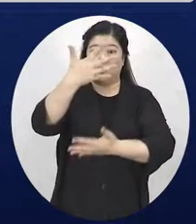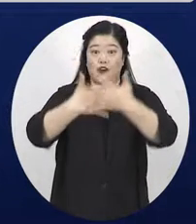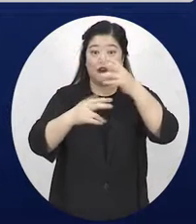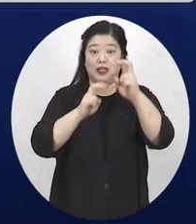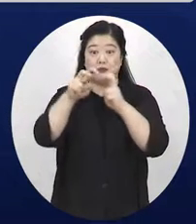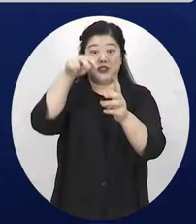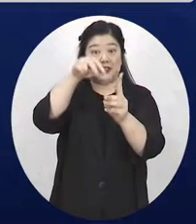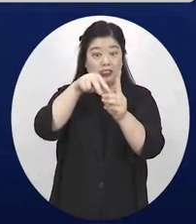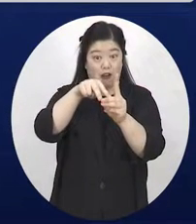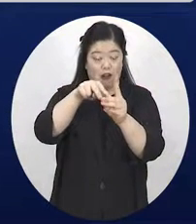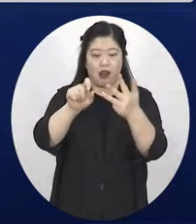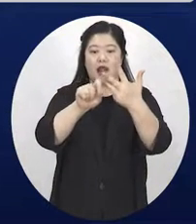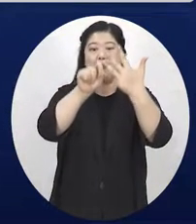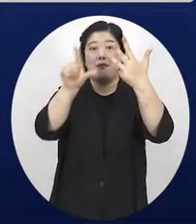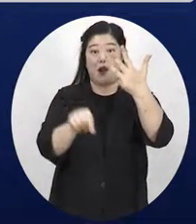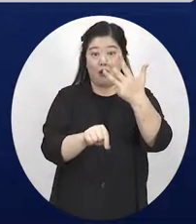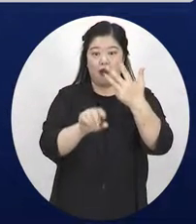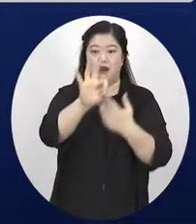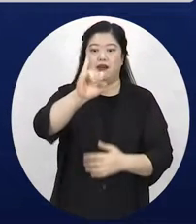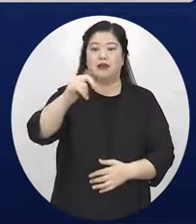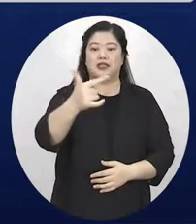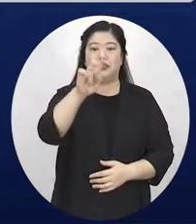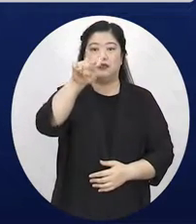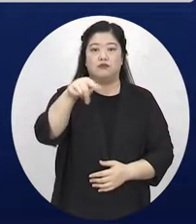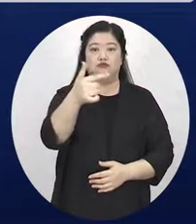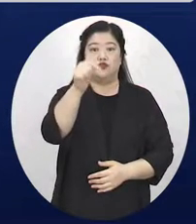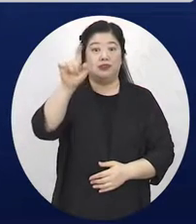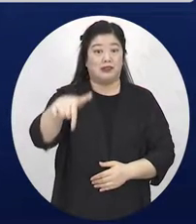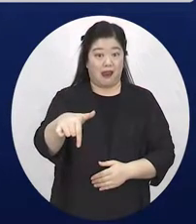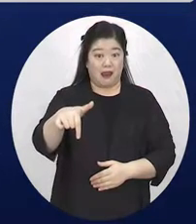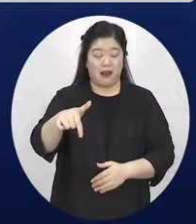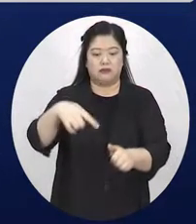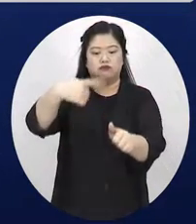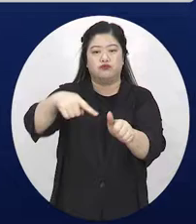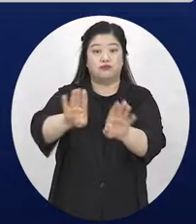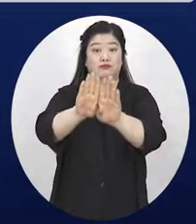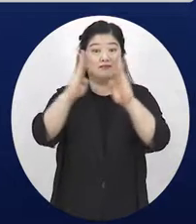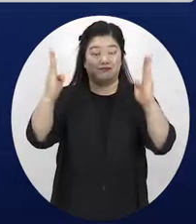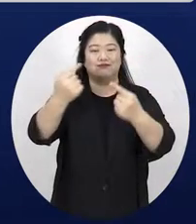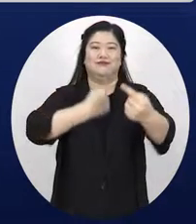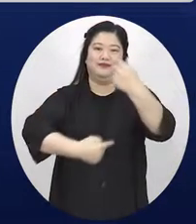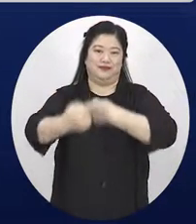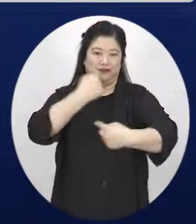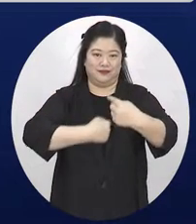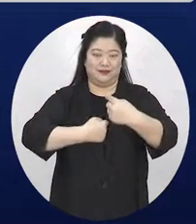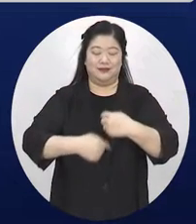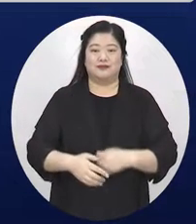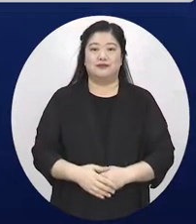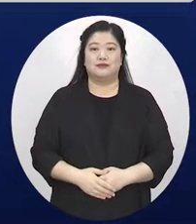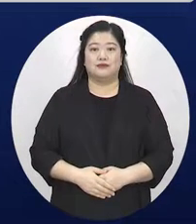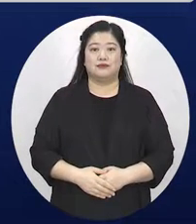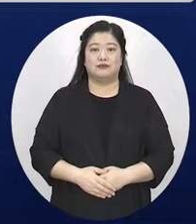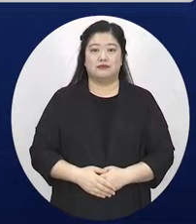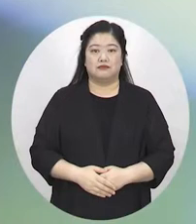강서구 영상미디어센터에서 8월 영화 인문학 강좌를 개설하고 수강생을 선착순